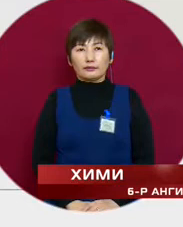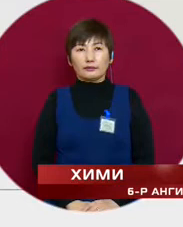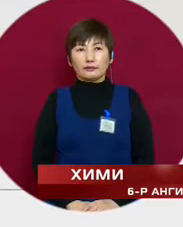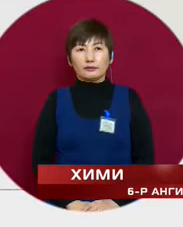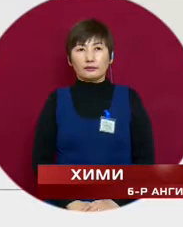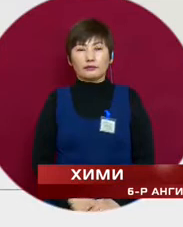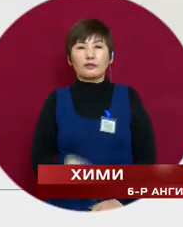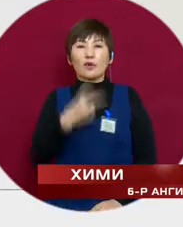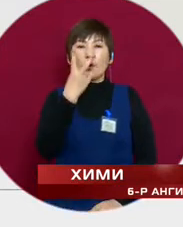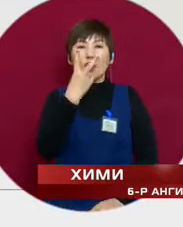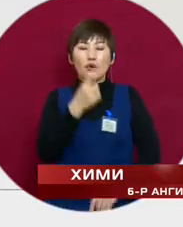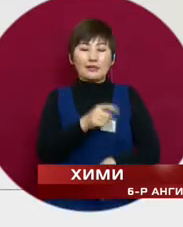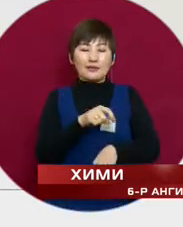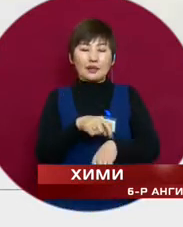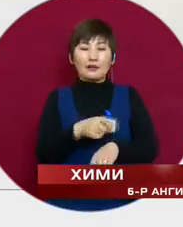Хоёр цагийн дараа,